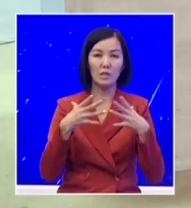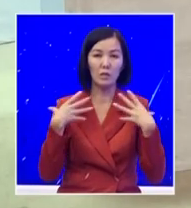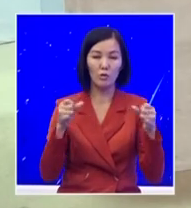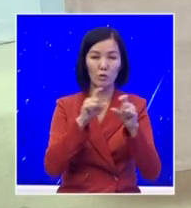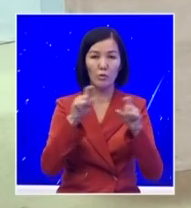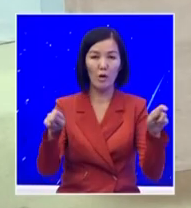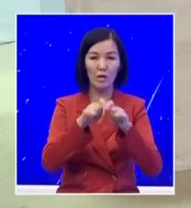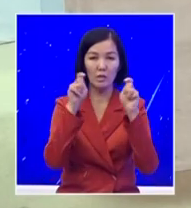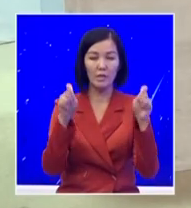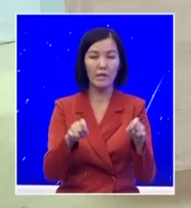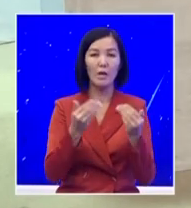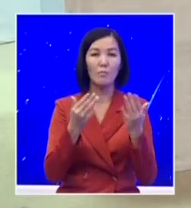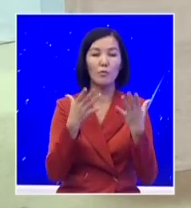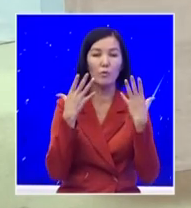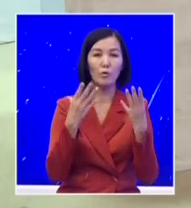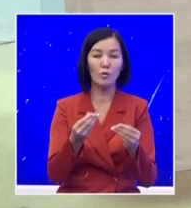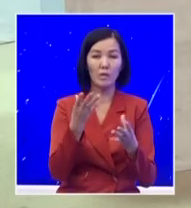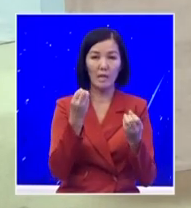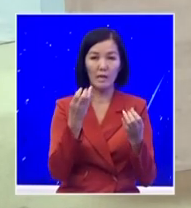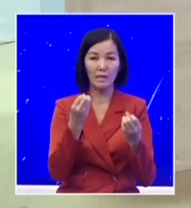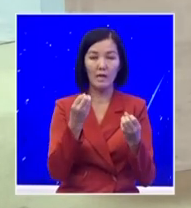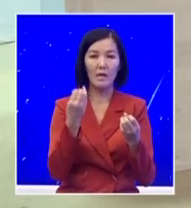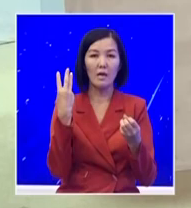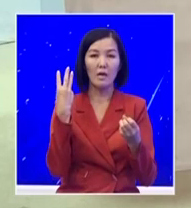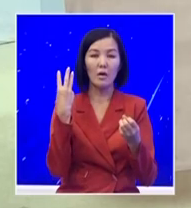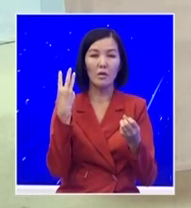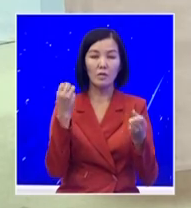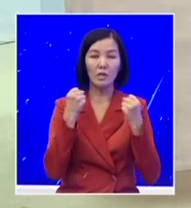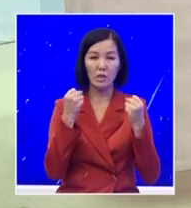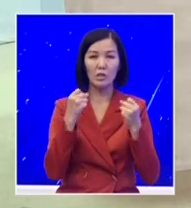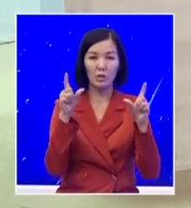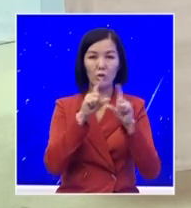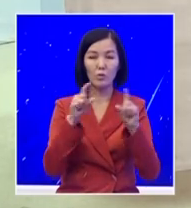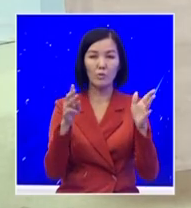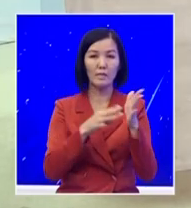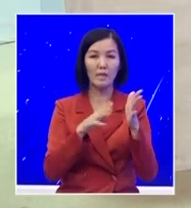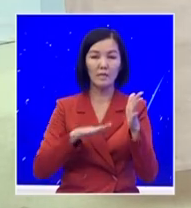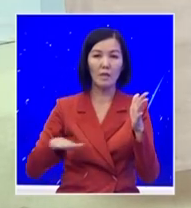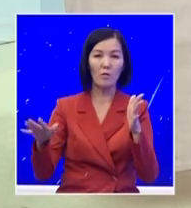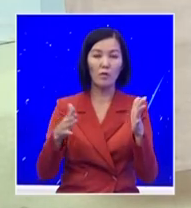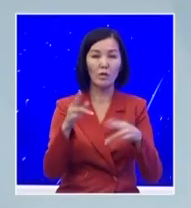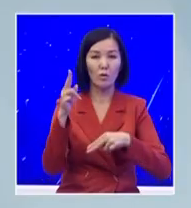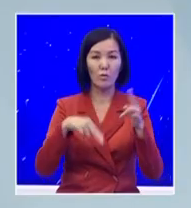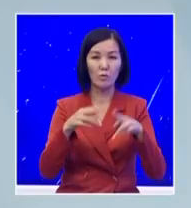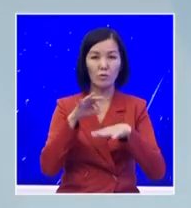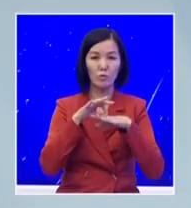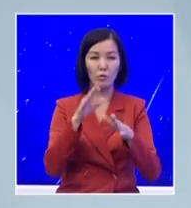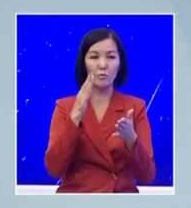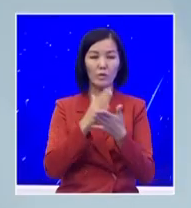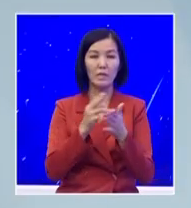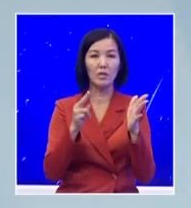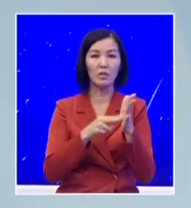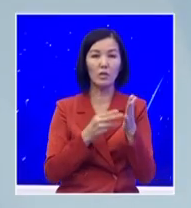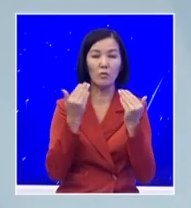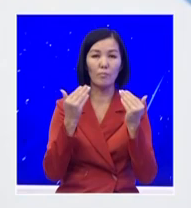кешендері. Жалпы бүгінгі таңда тағы да осындай дене шынықтыру сауықтыру кешендерінің 8 ауданда үлкен құрылыстар жүріп жатыр. Оның